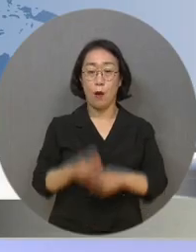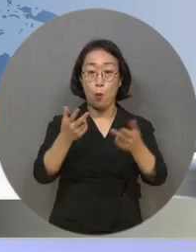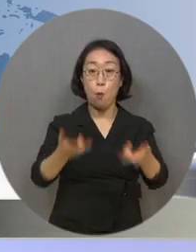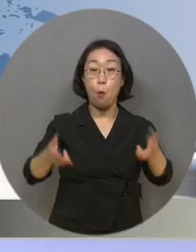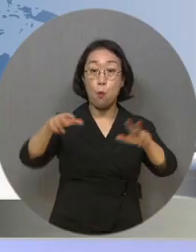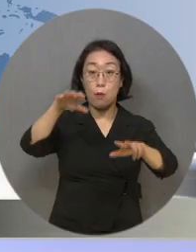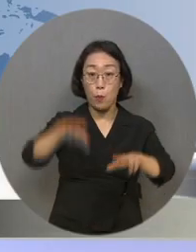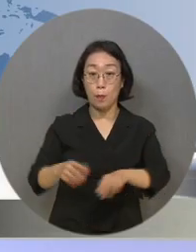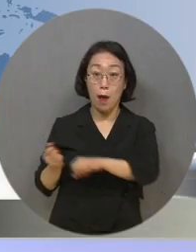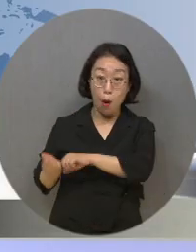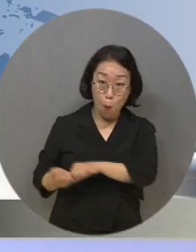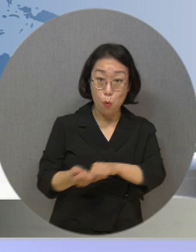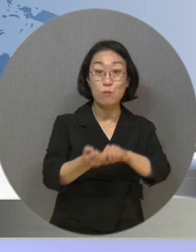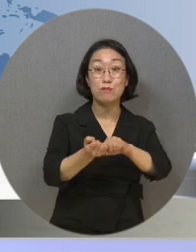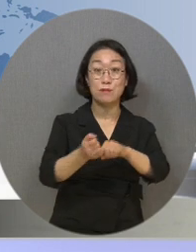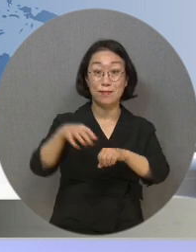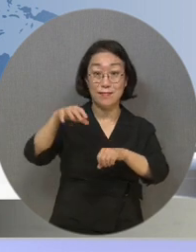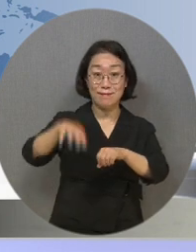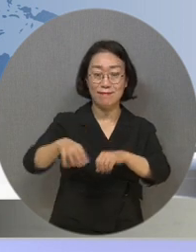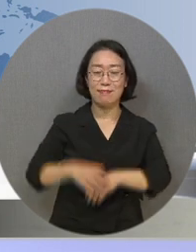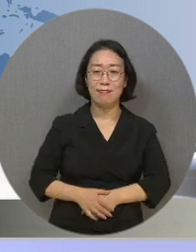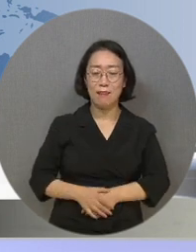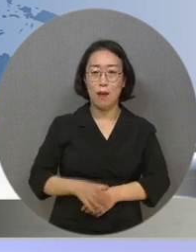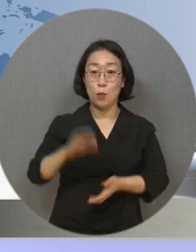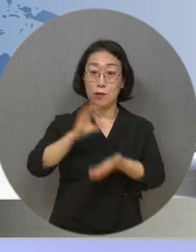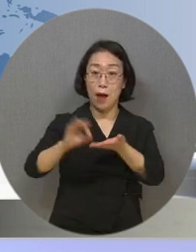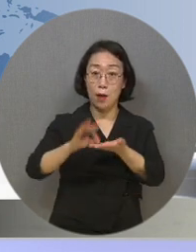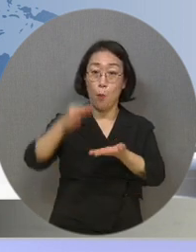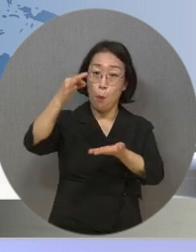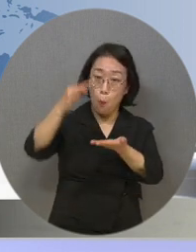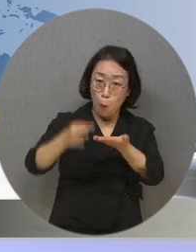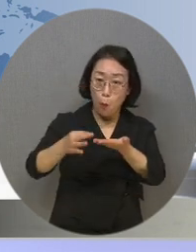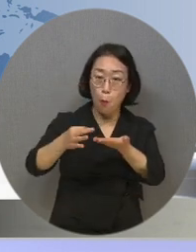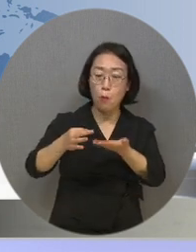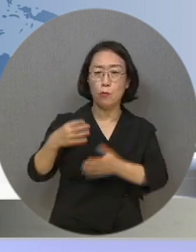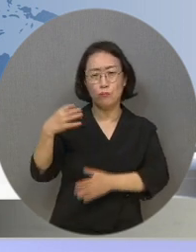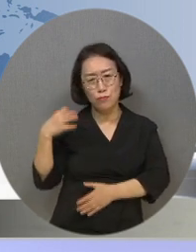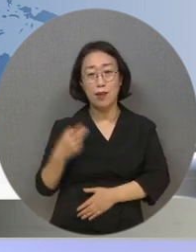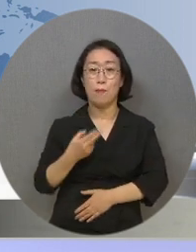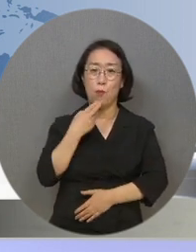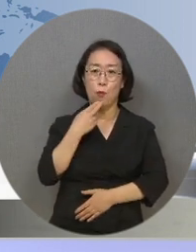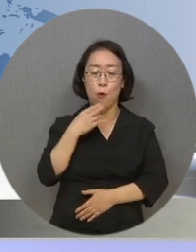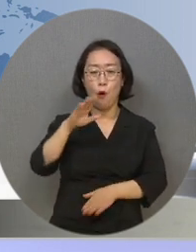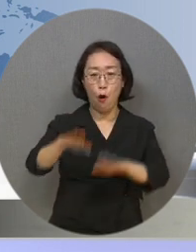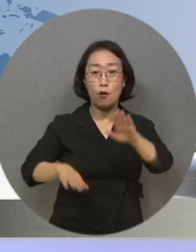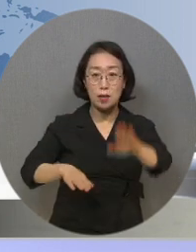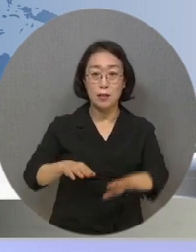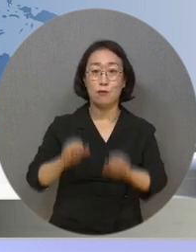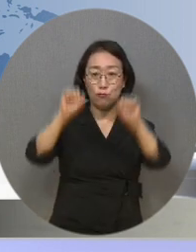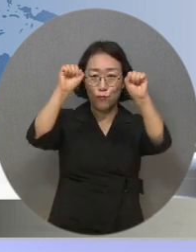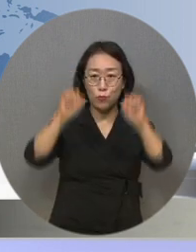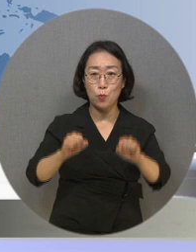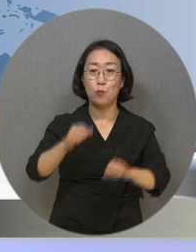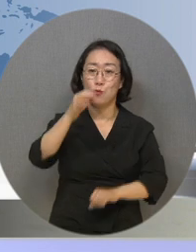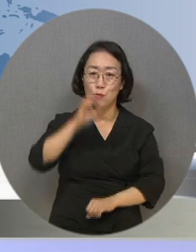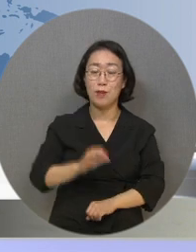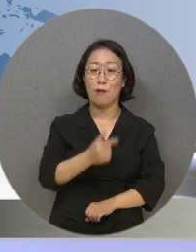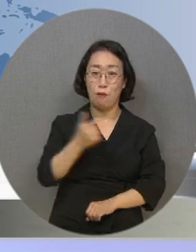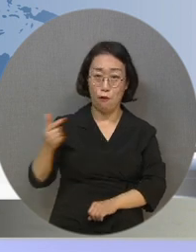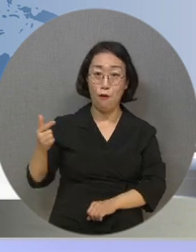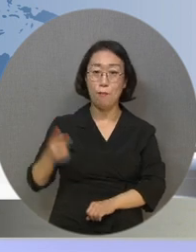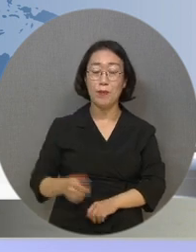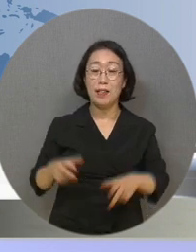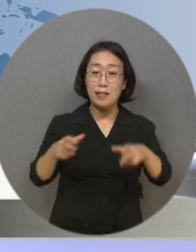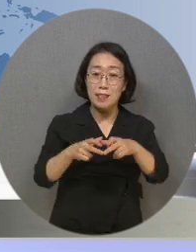공원에서 하는 골프, 파크골프는 비용 부담이 적고 걷기 운동에도 도움돼 장애인들이 많이 즐기고 있습니다.